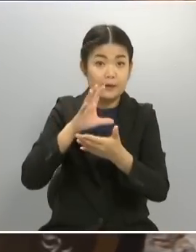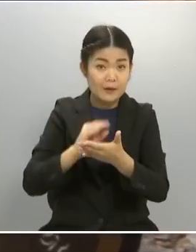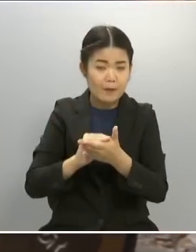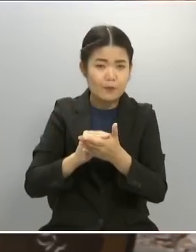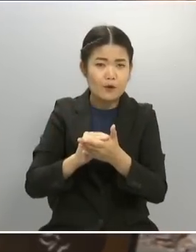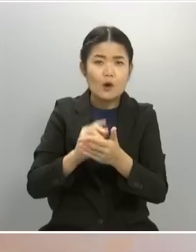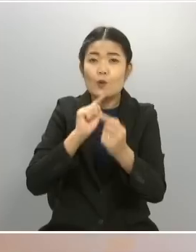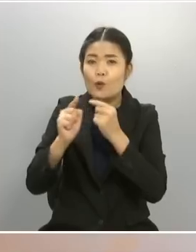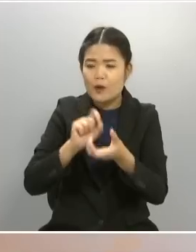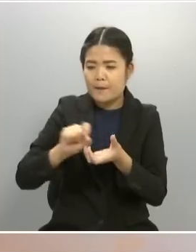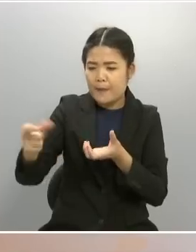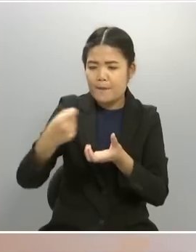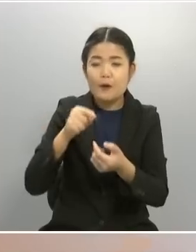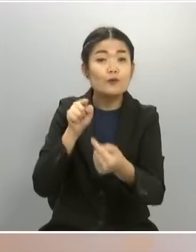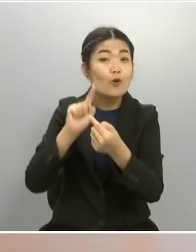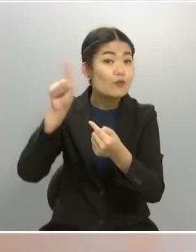ทัก